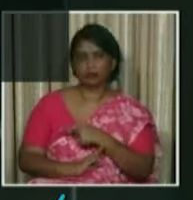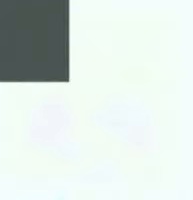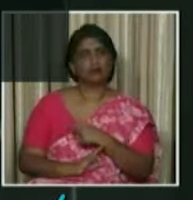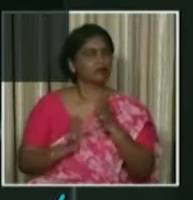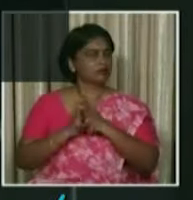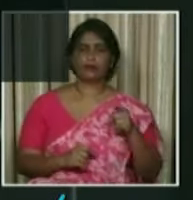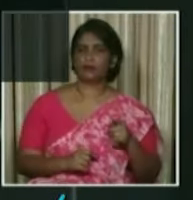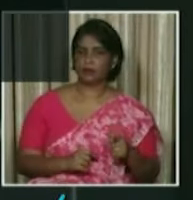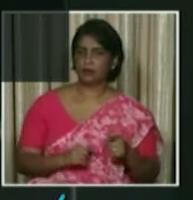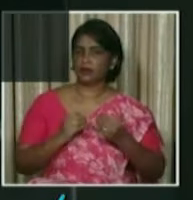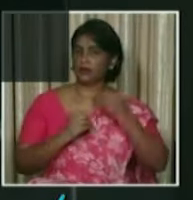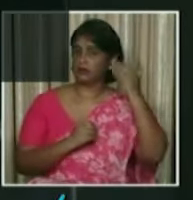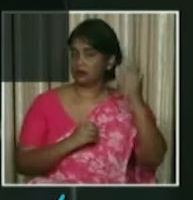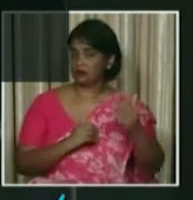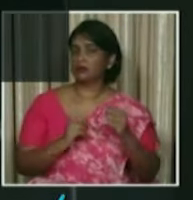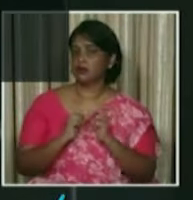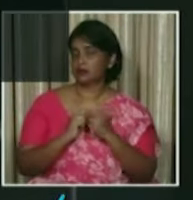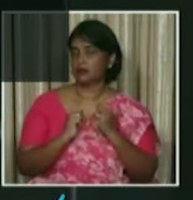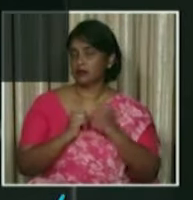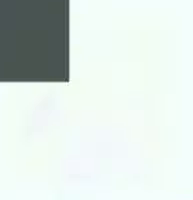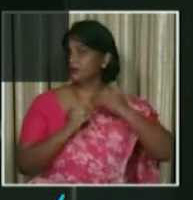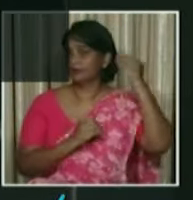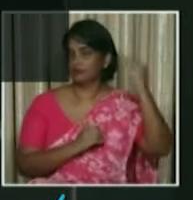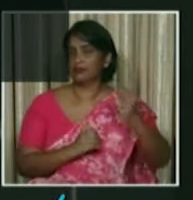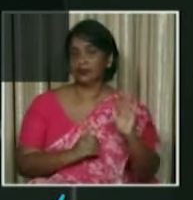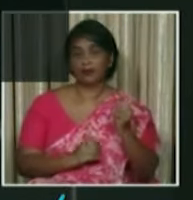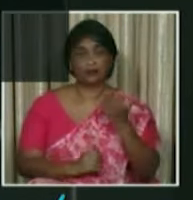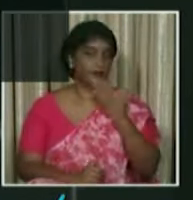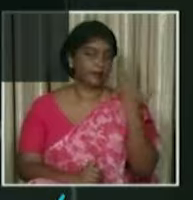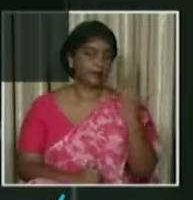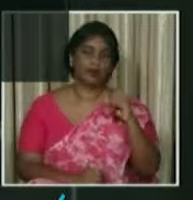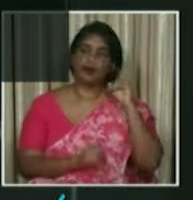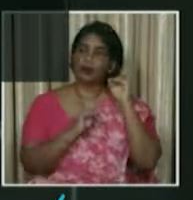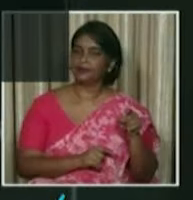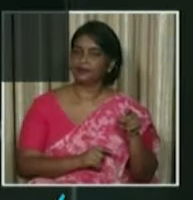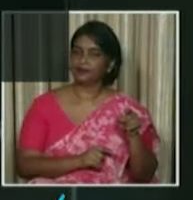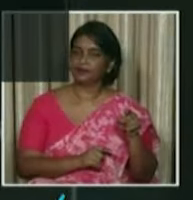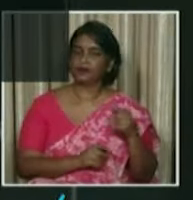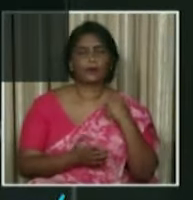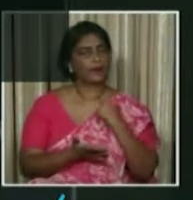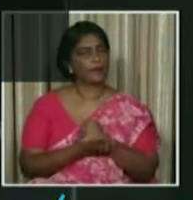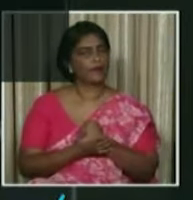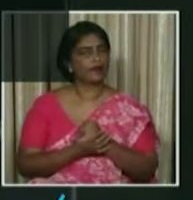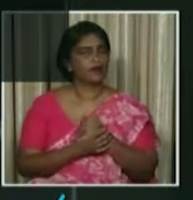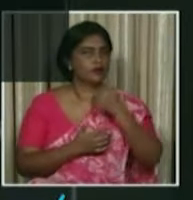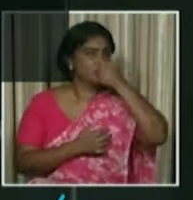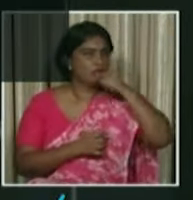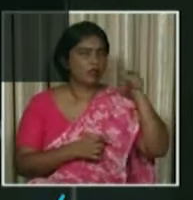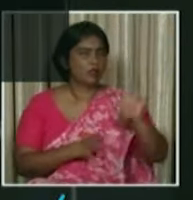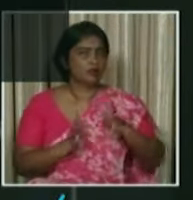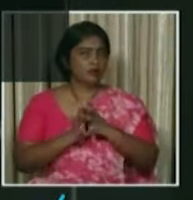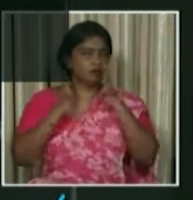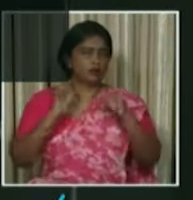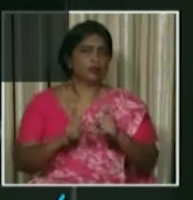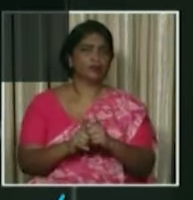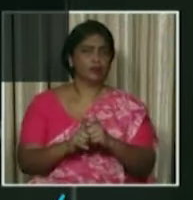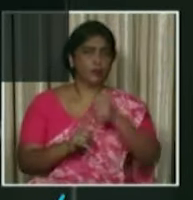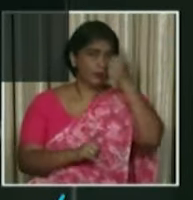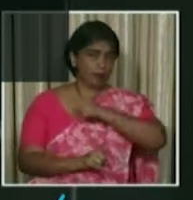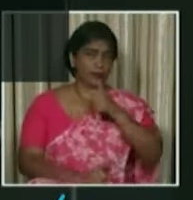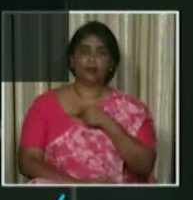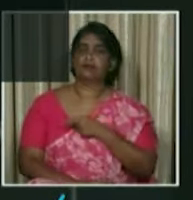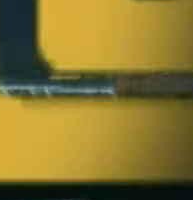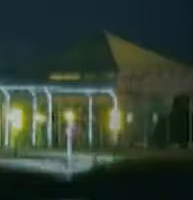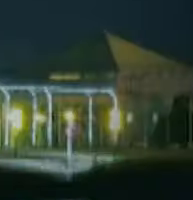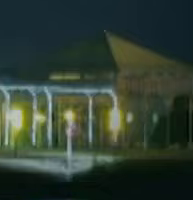This is 10 times more than the Central Bank bond scam. That is my estimation. I take responsibility for what